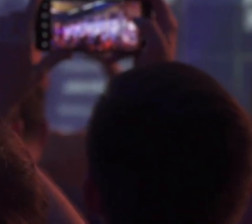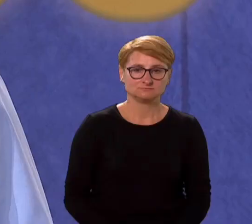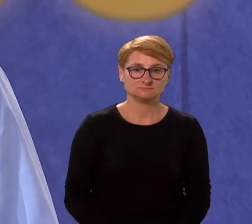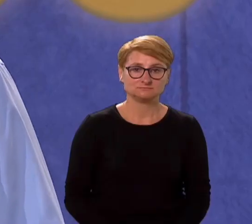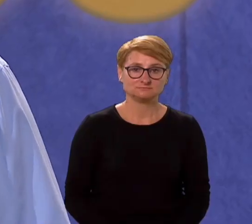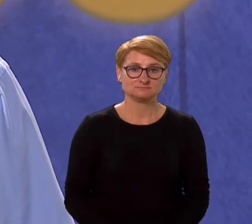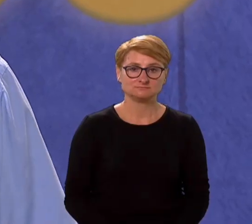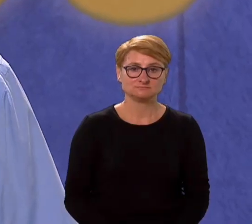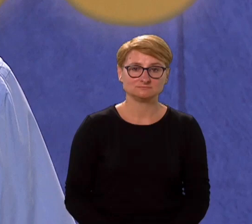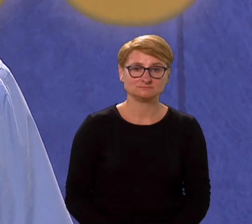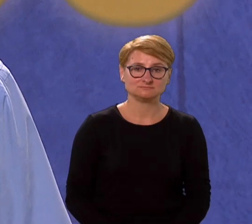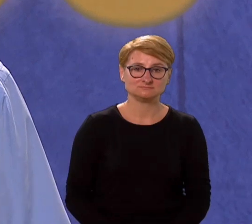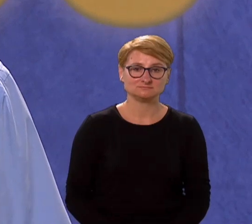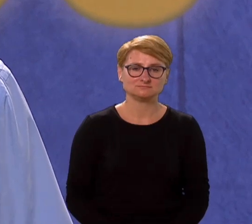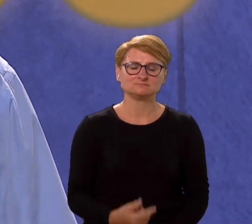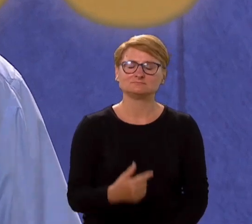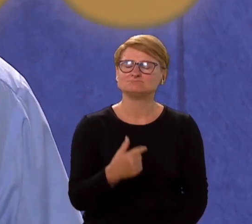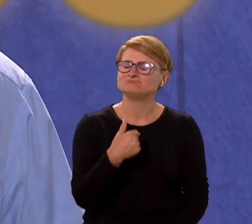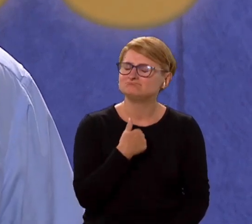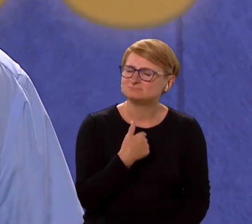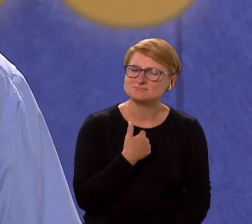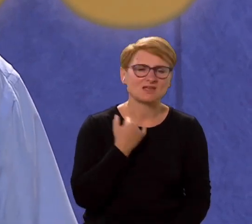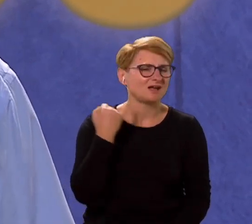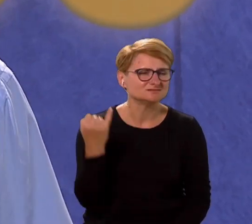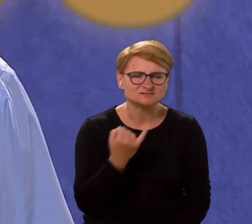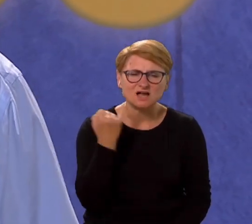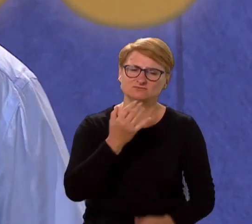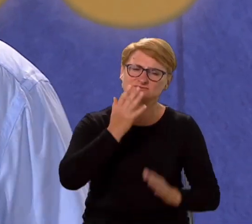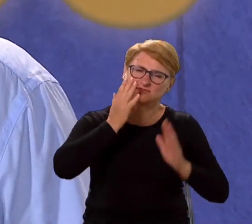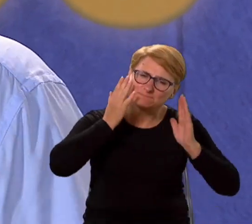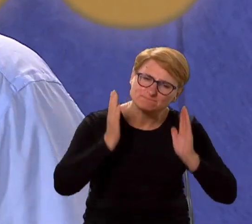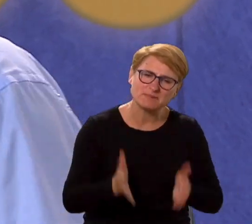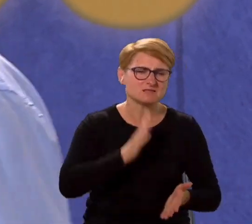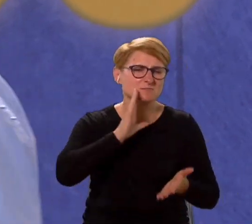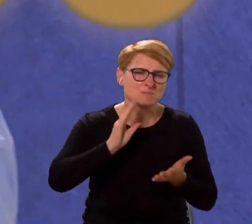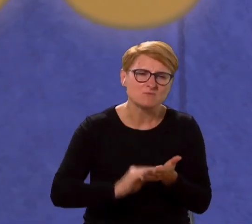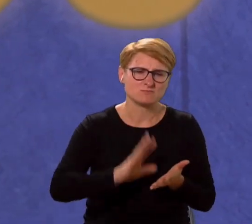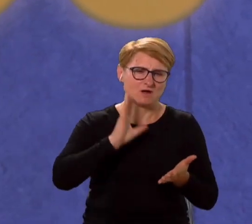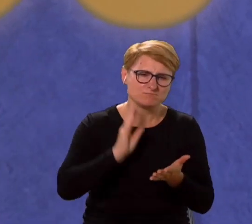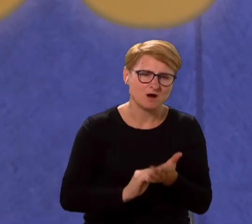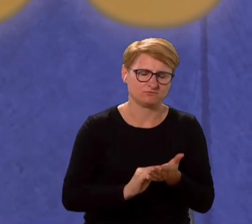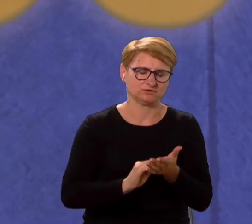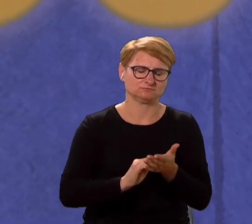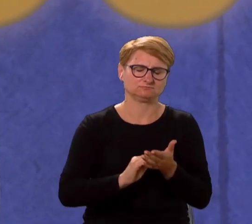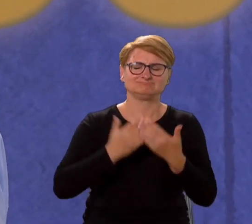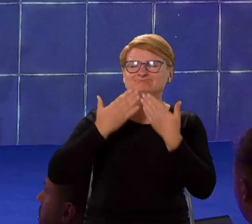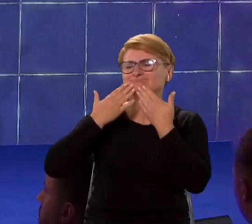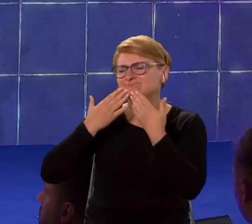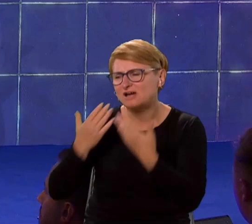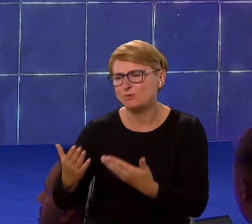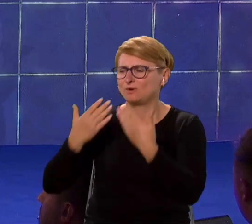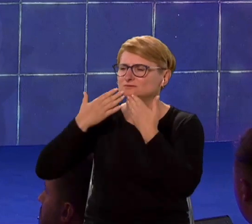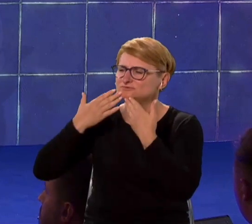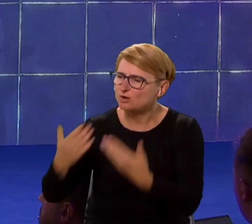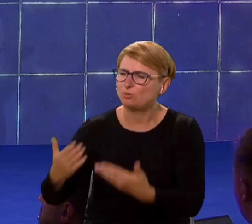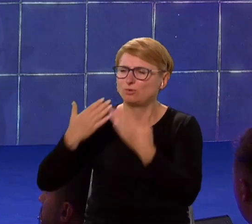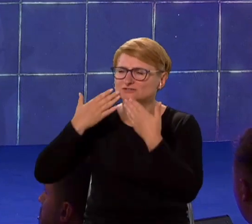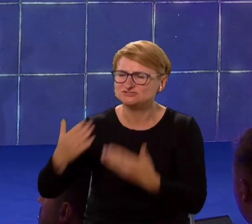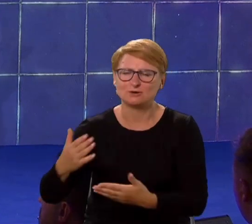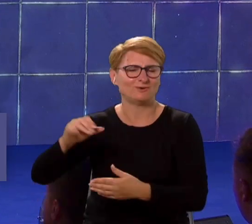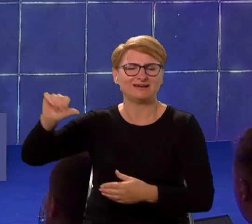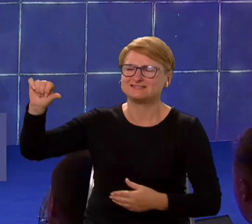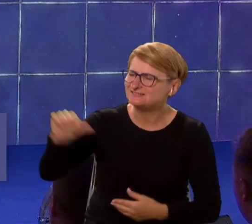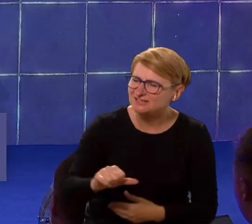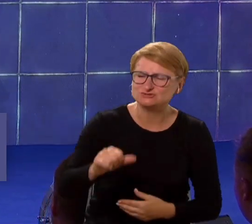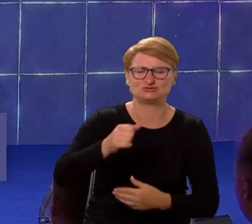ja zawsze będę to powtarzał. Dziękuję po raz tysięczny i po raz